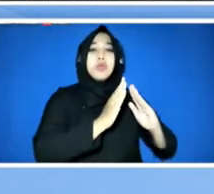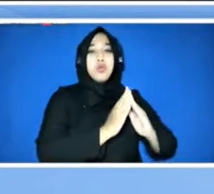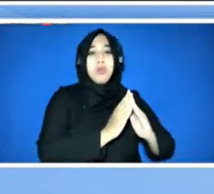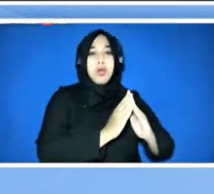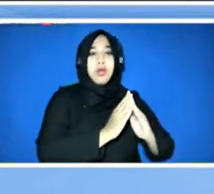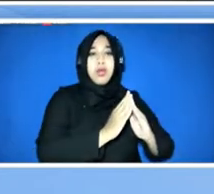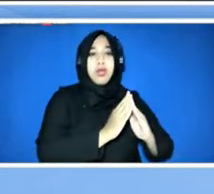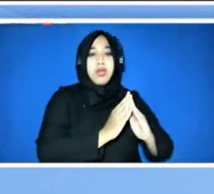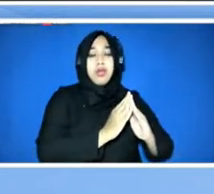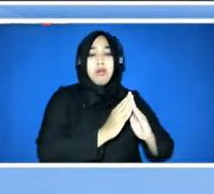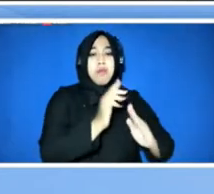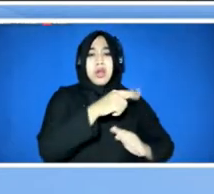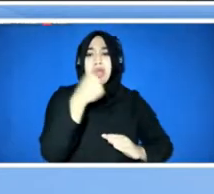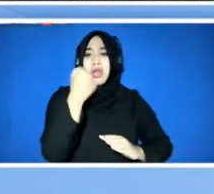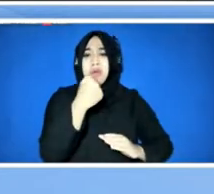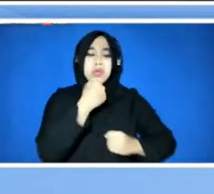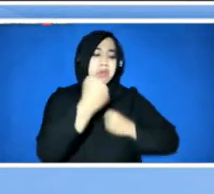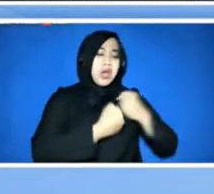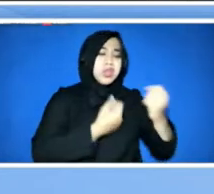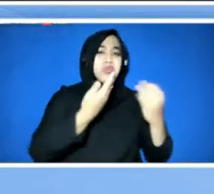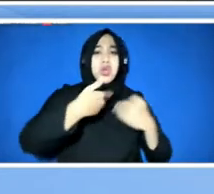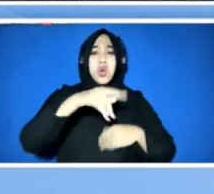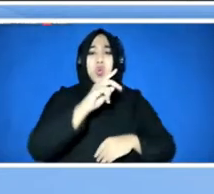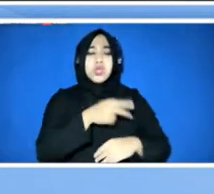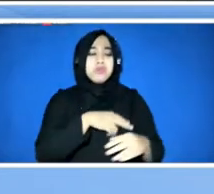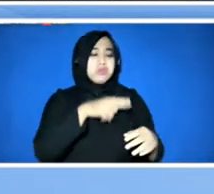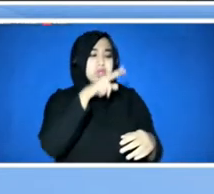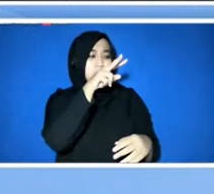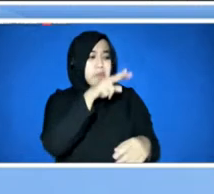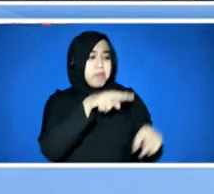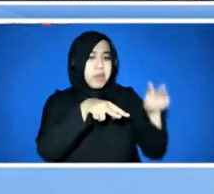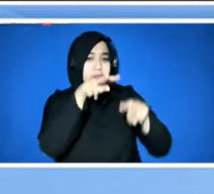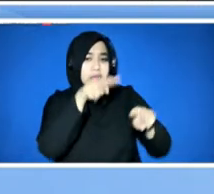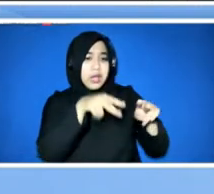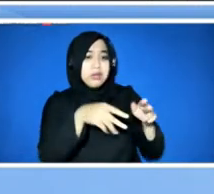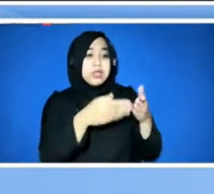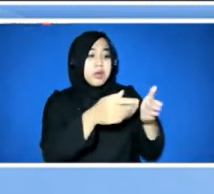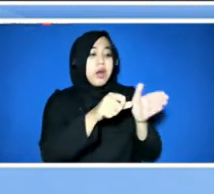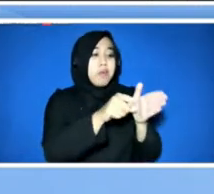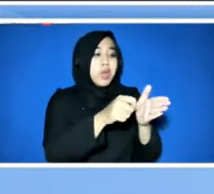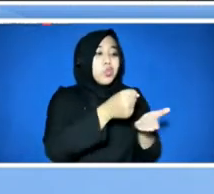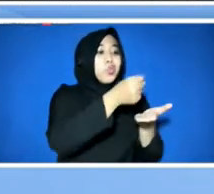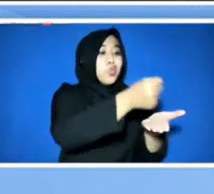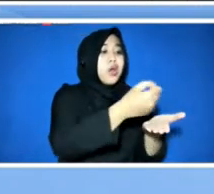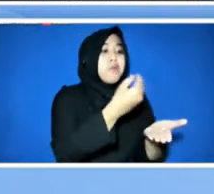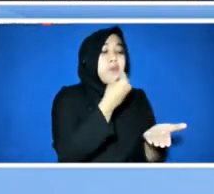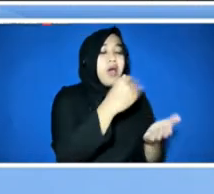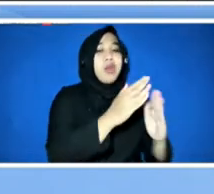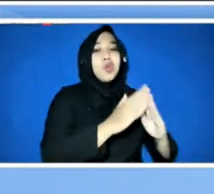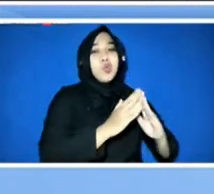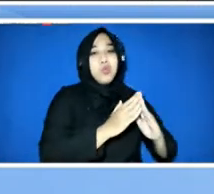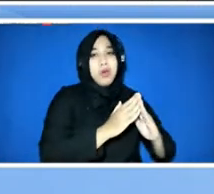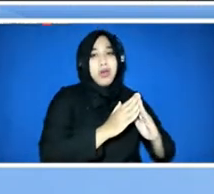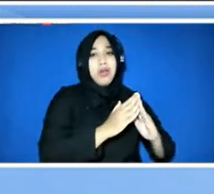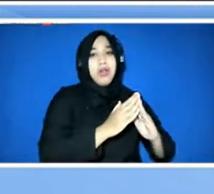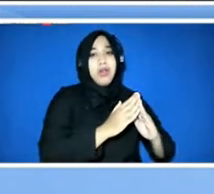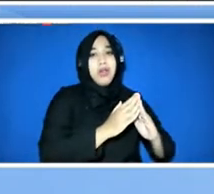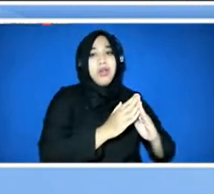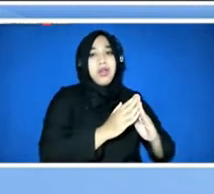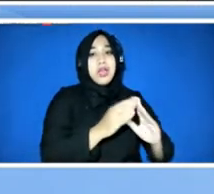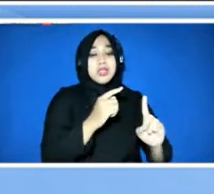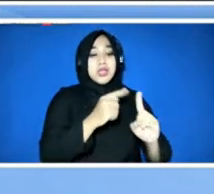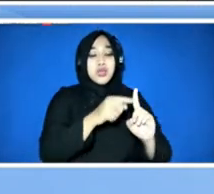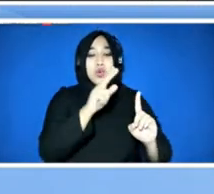mereka yang akhirnya nggak bisa beraktivitas keluar, harus diberi perhatian. Jadi mereka diberi bantuan pangan di rumahnya. Gitu. Ya, yang satu lagi yang